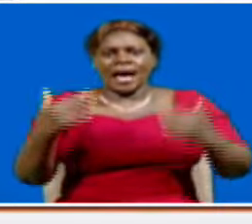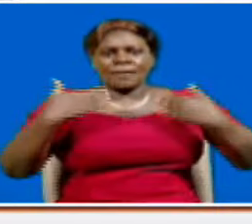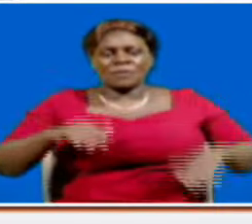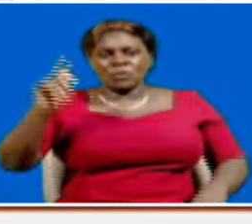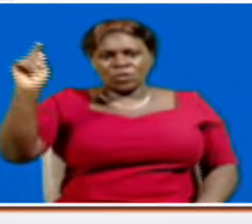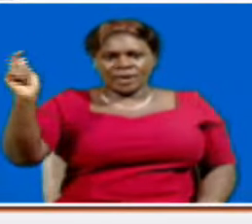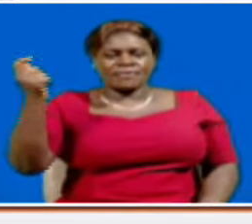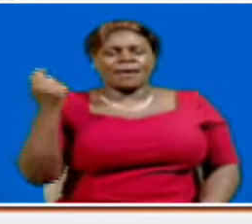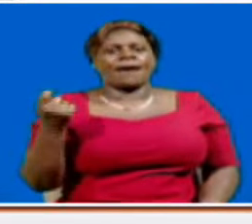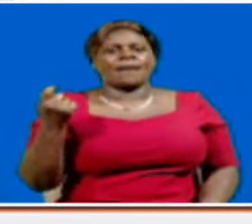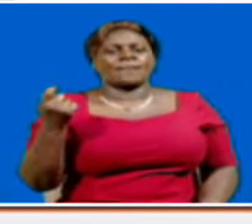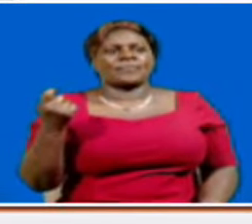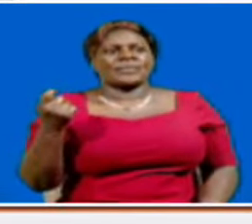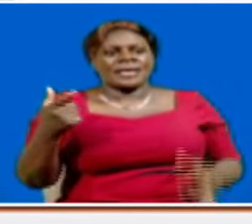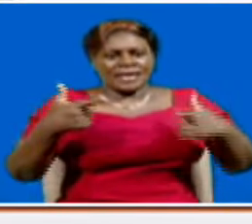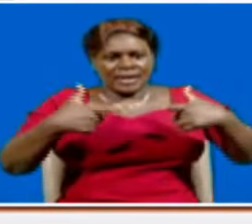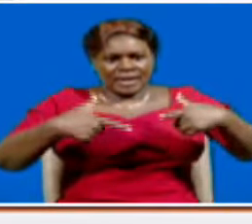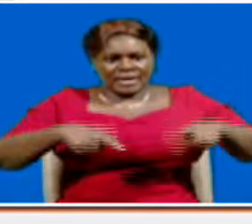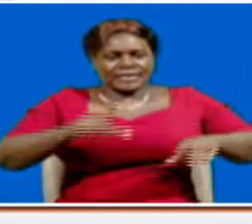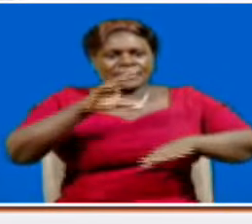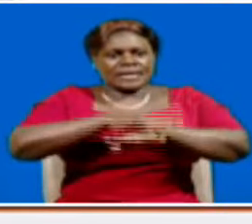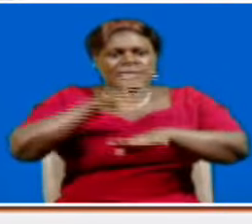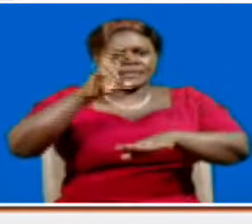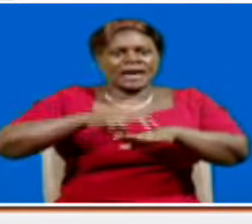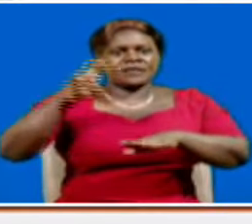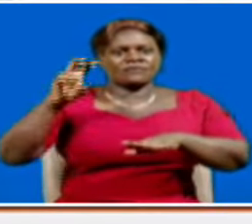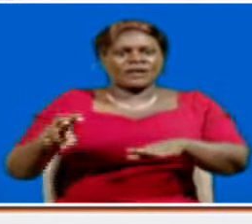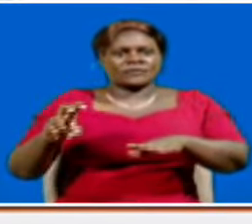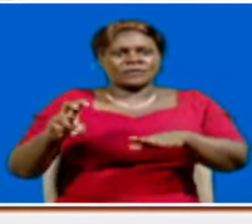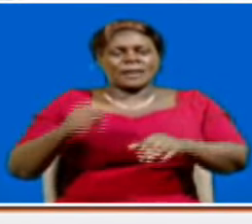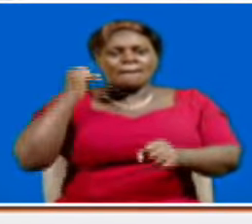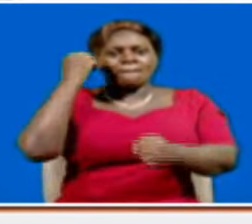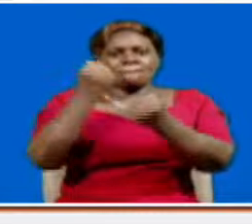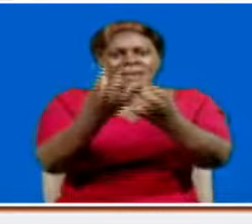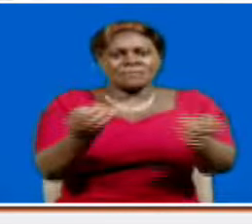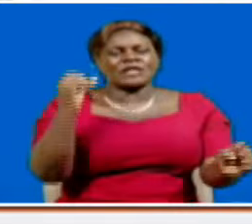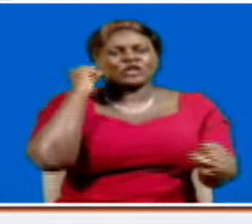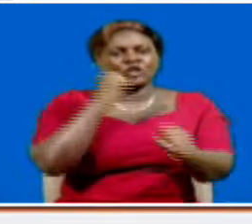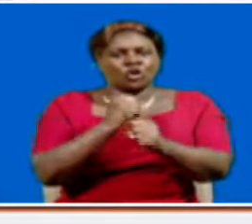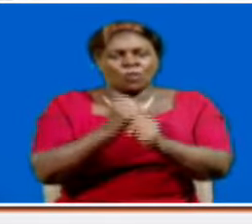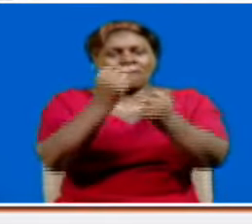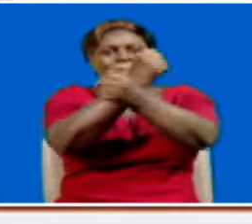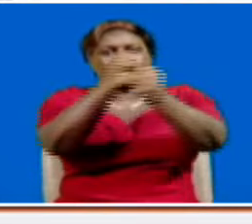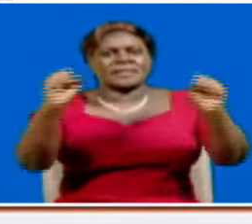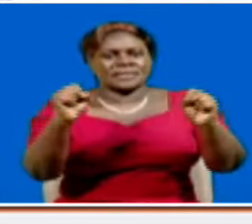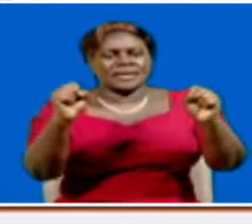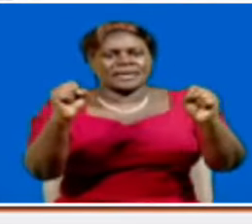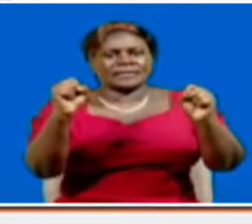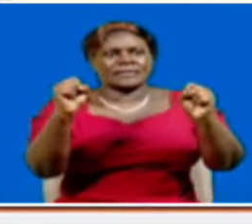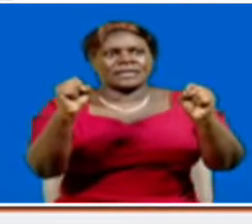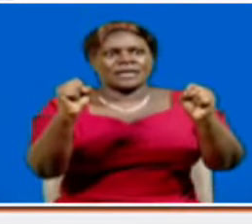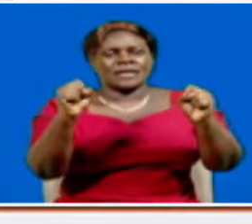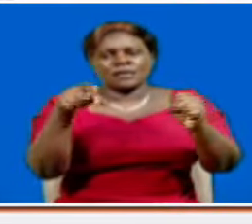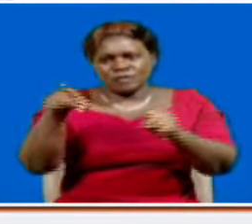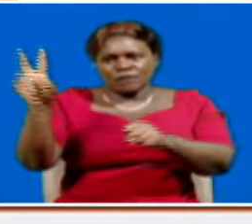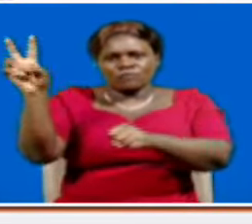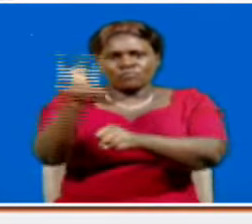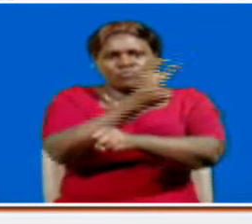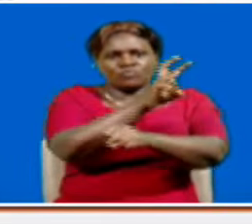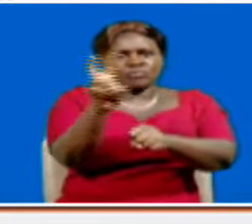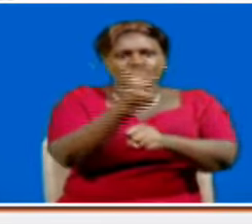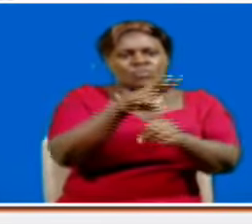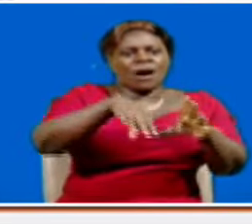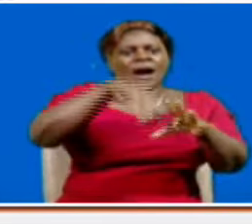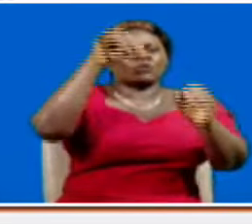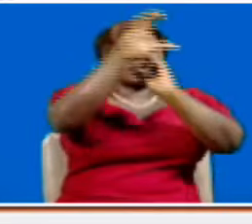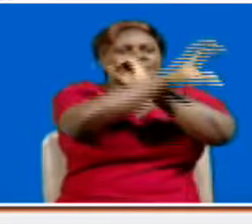Kenya, let us take advantage of the many jobs that the president is going out of his way ya